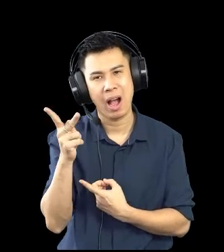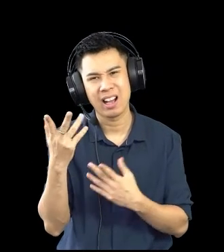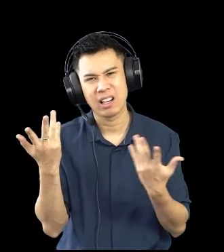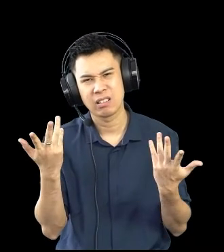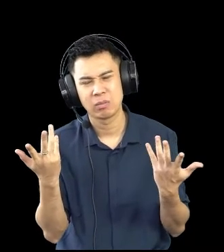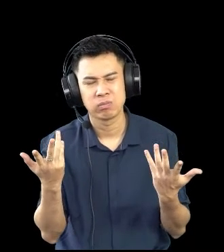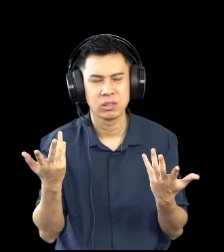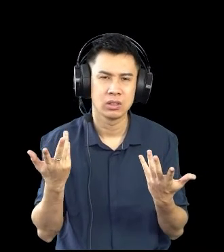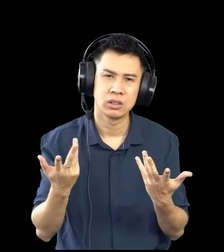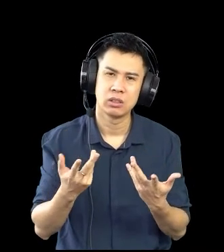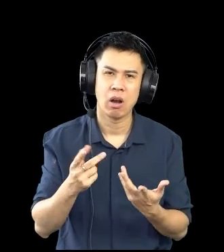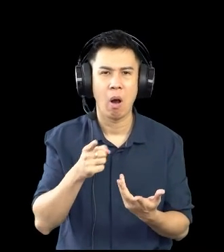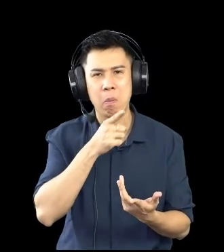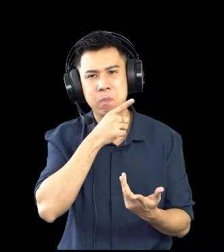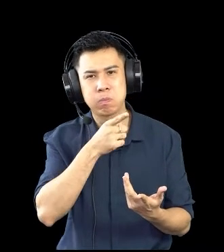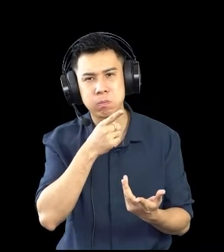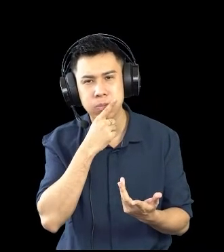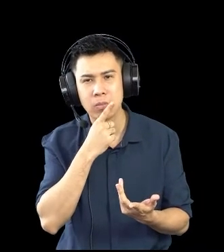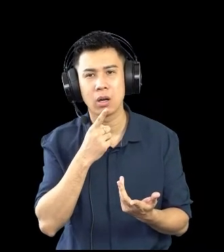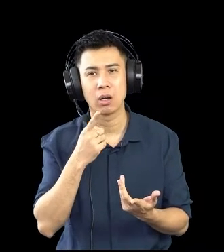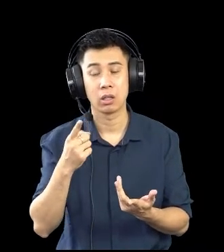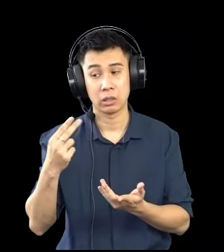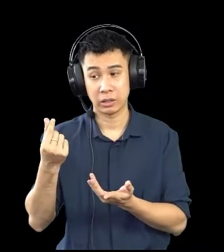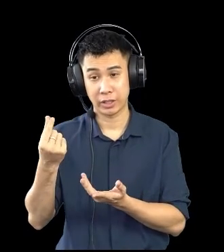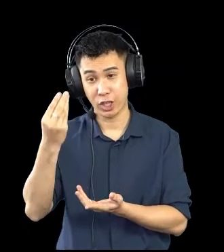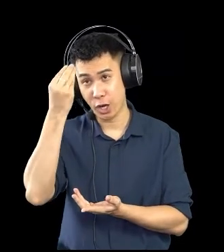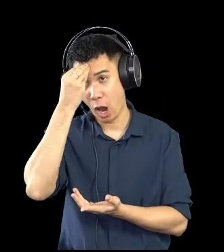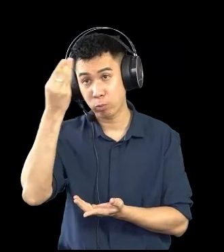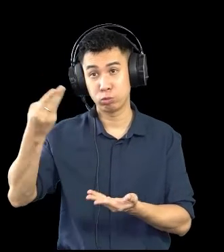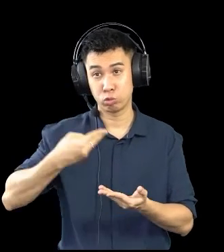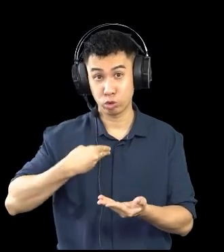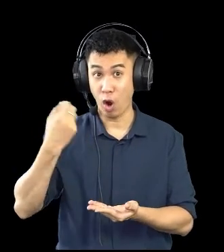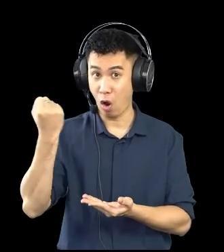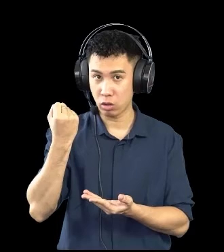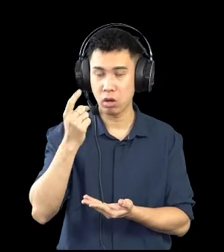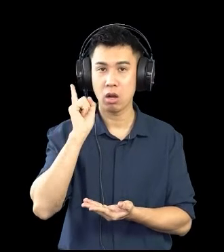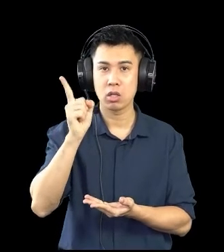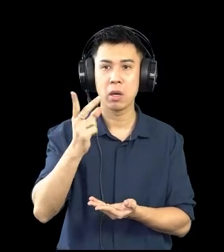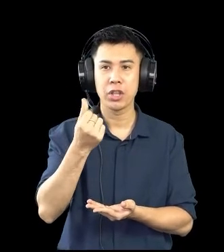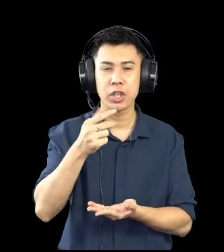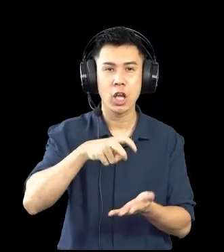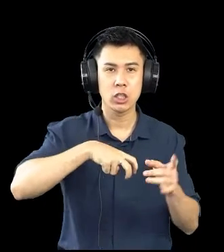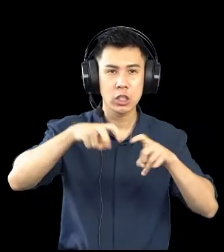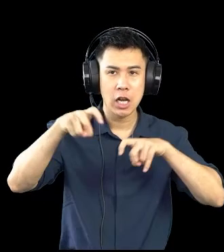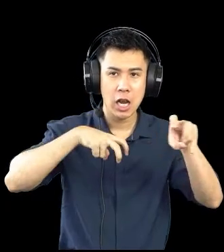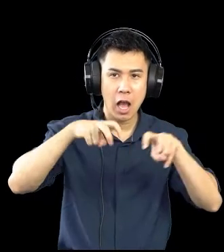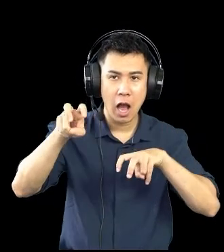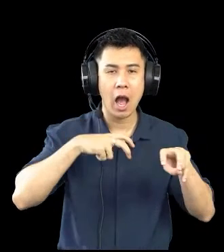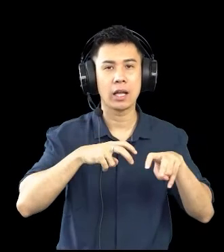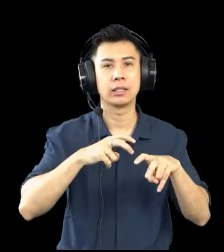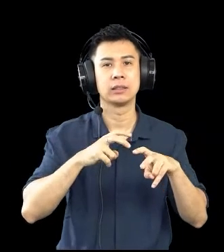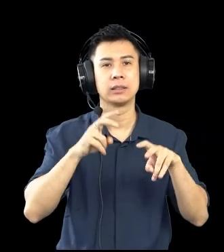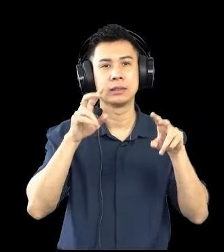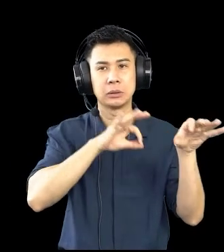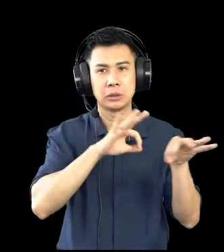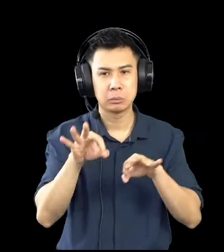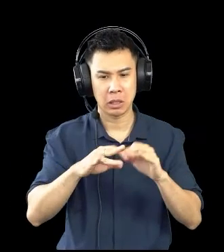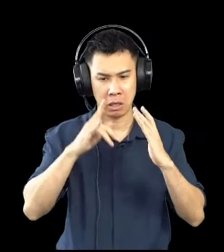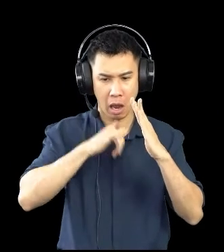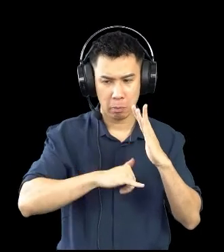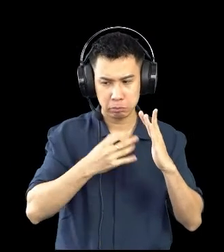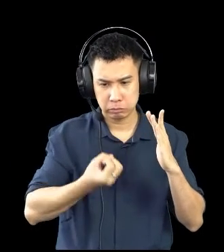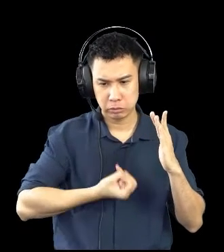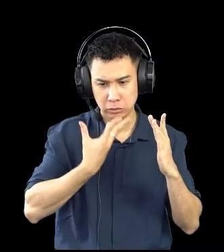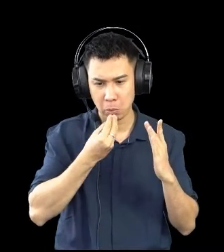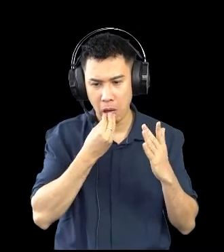bạn ấy tiền học thôi. Còn tiền đi lại rồi tiền ăn ở và tiền ở trên Sài Gòn thì nó khá là đắt. Vậy